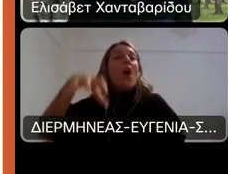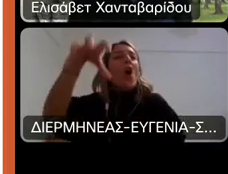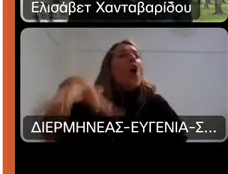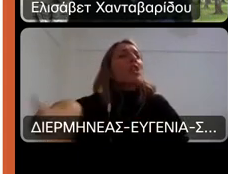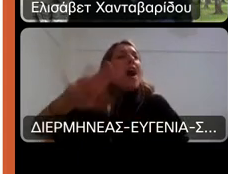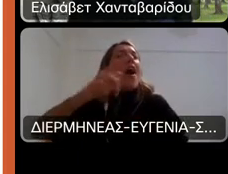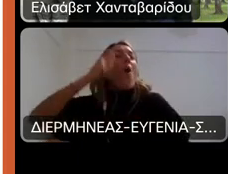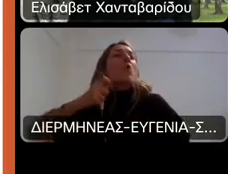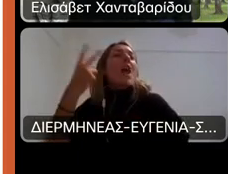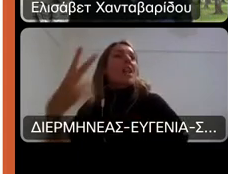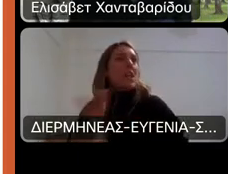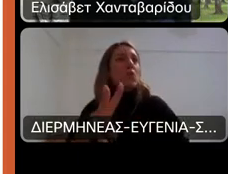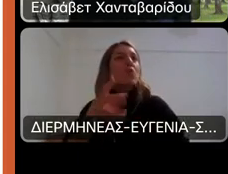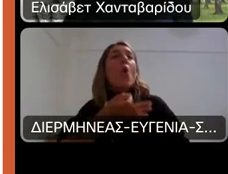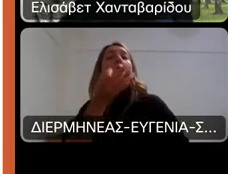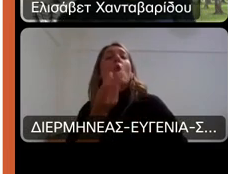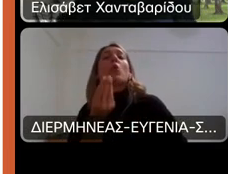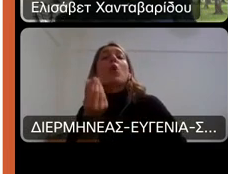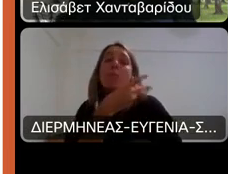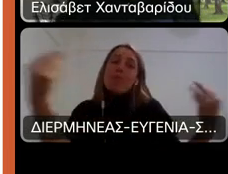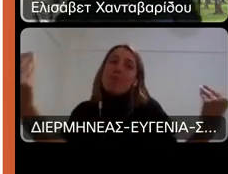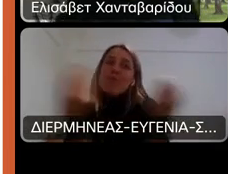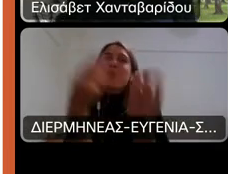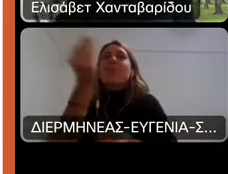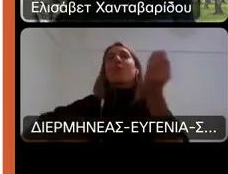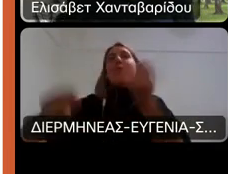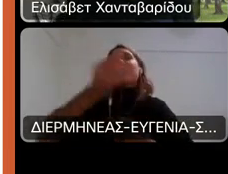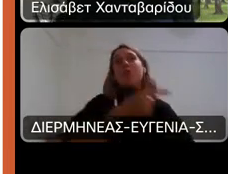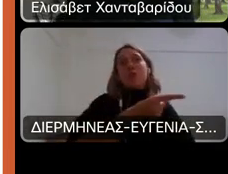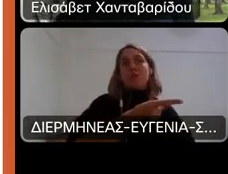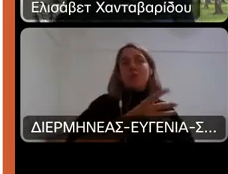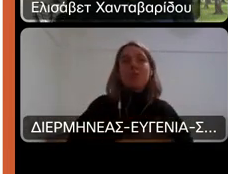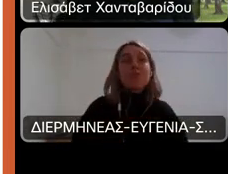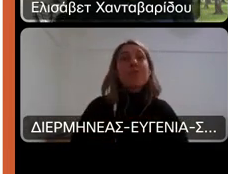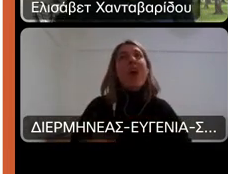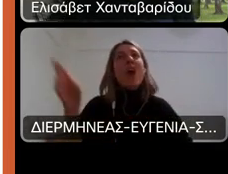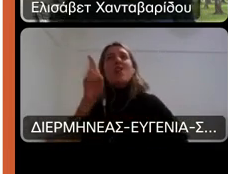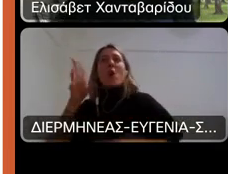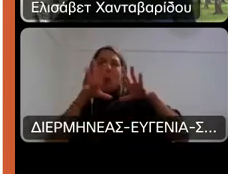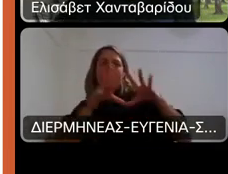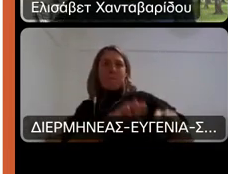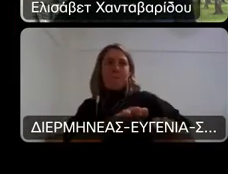χρησιμοποιούν οι Ουκρανοί για την πρωτεύουσα Κίεβ, αντί για Κίεβ που χρησιμοποιούσαν οι Ρώσοι.